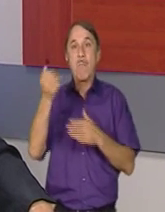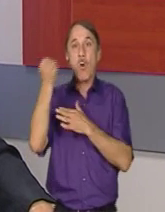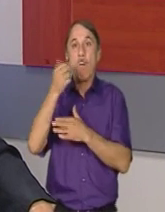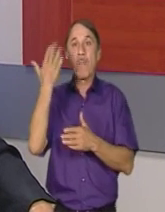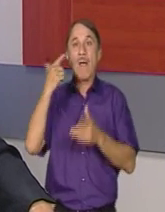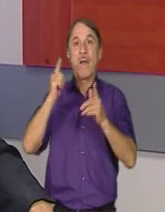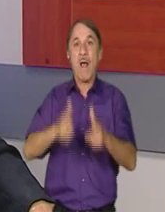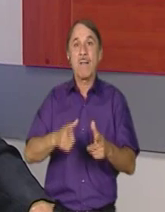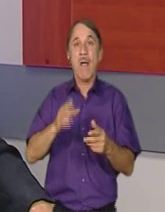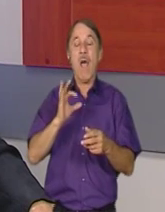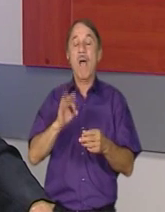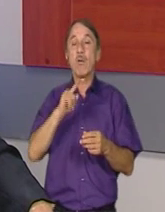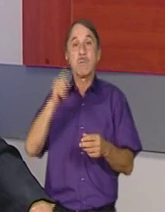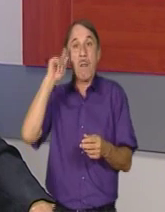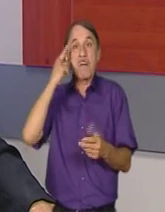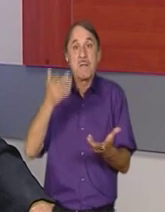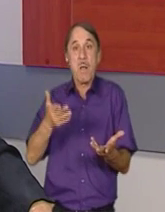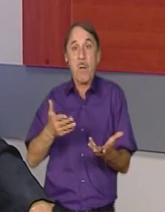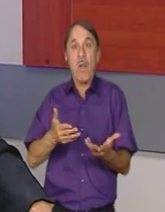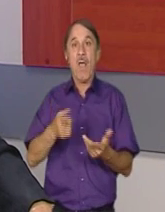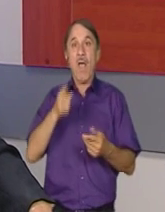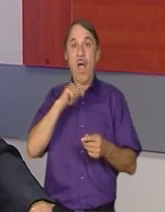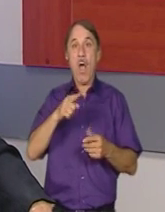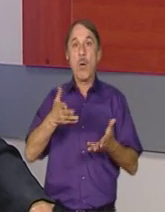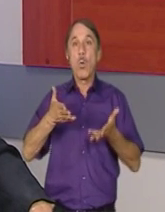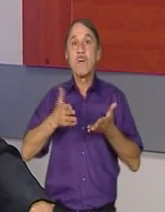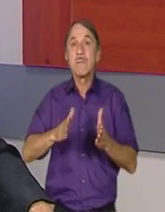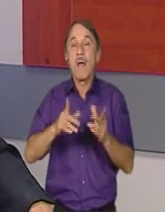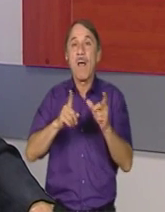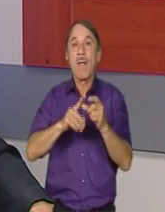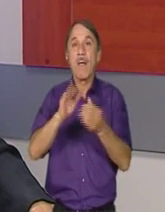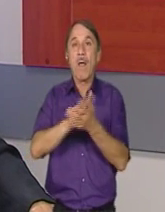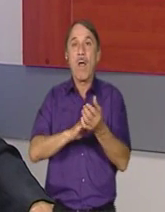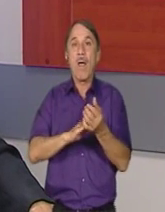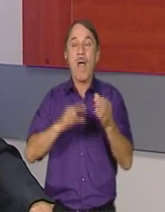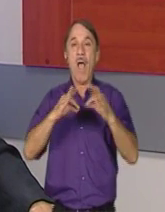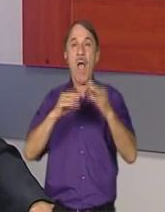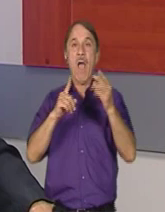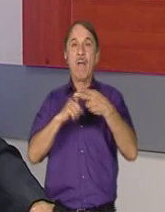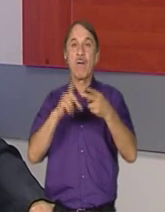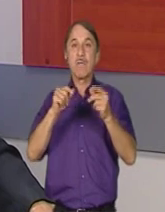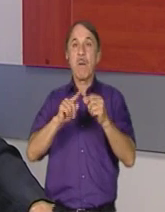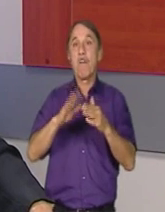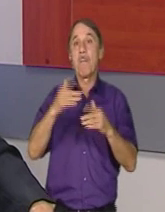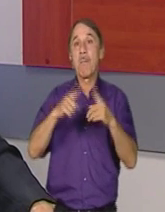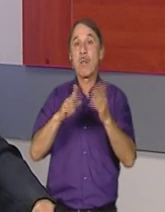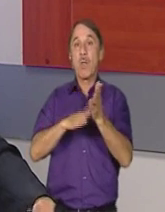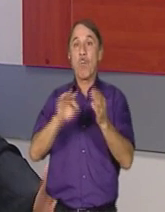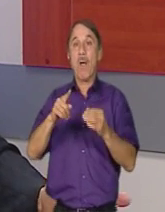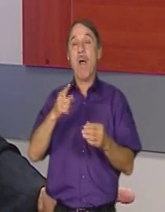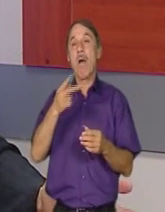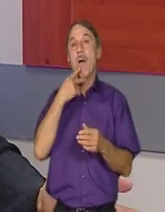gluposti, ovo što ste malo pre rekli za aforizam se ne bi znalo. I ako se ne izrodi u aforizam, glupost je jalova. Prema